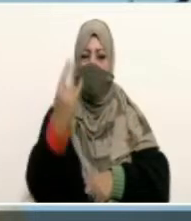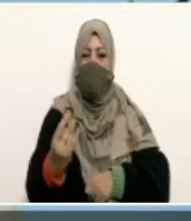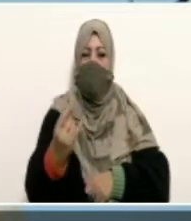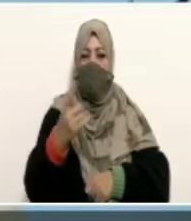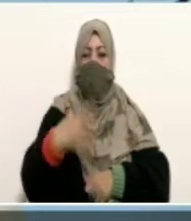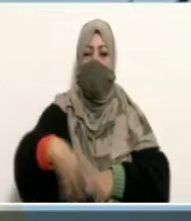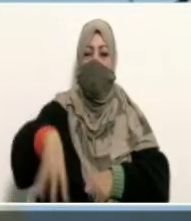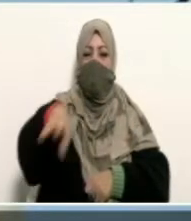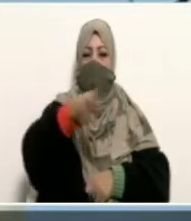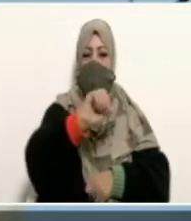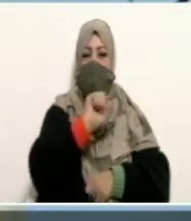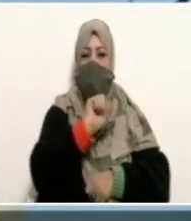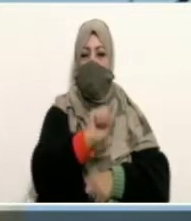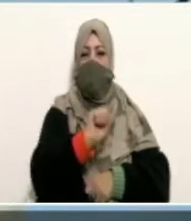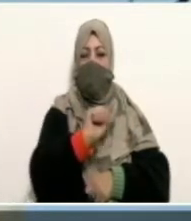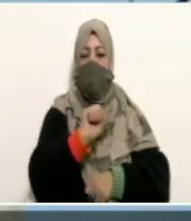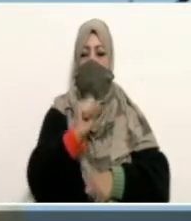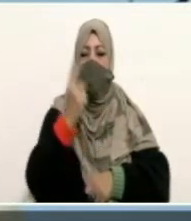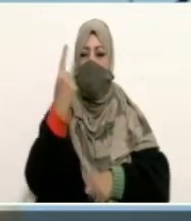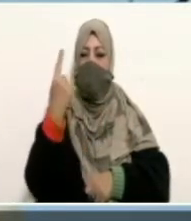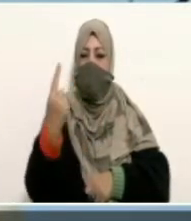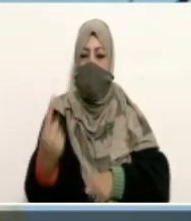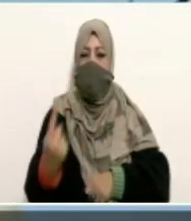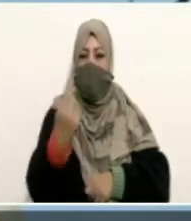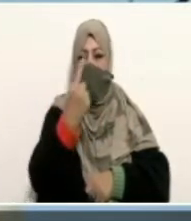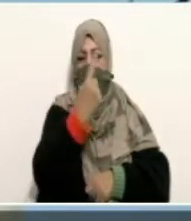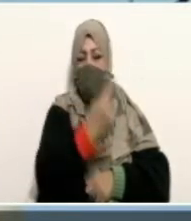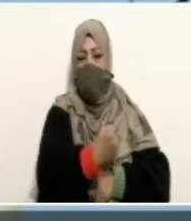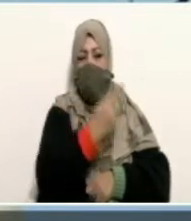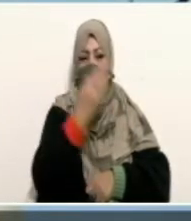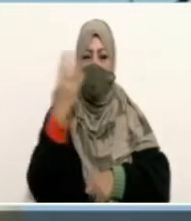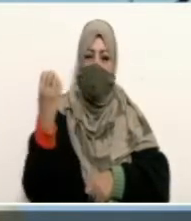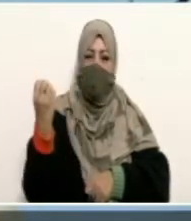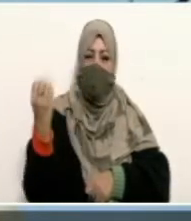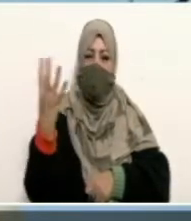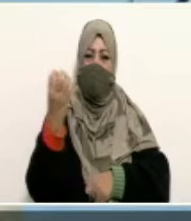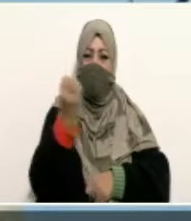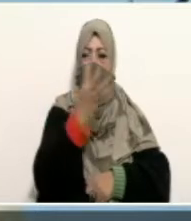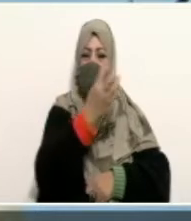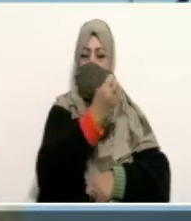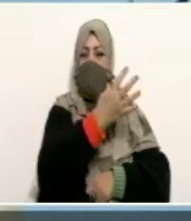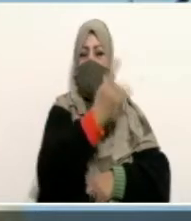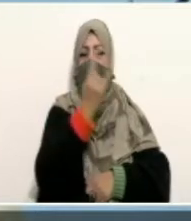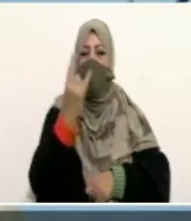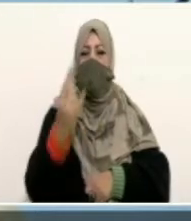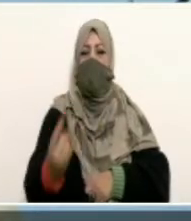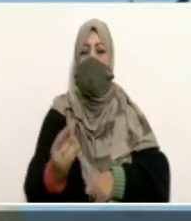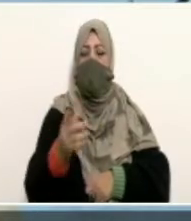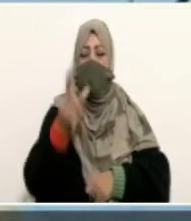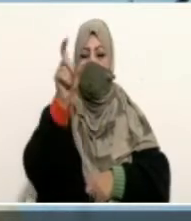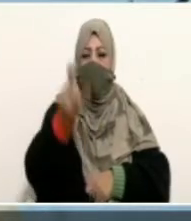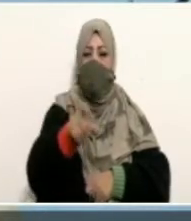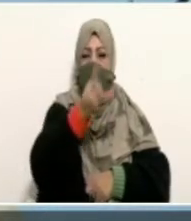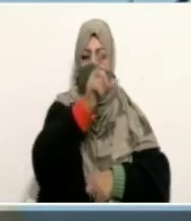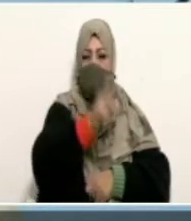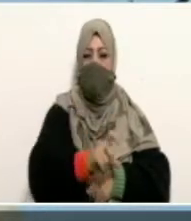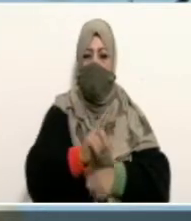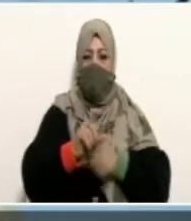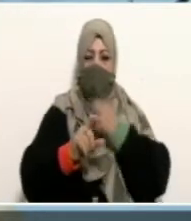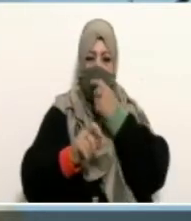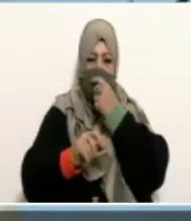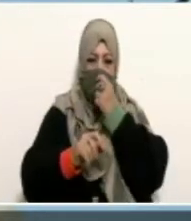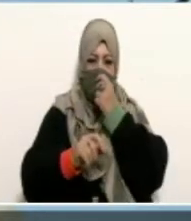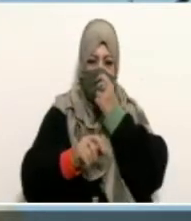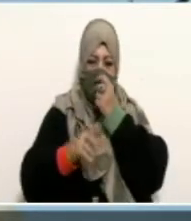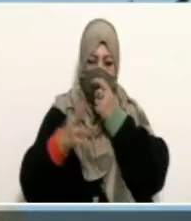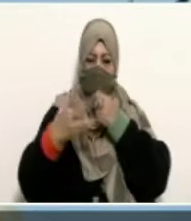منهم، على أن يعطي كل واحد منهم بعدد يعني من الأمداد بقدر هذه الكفارات. مثلا عليه